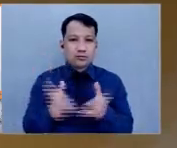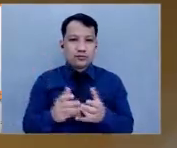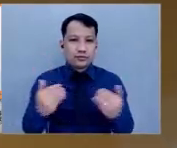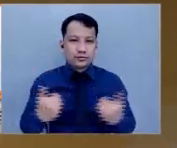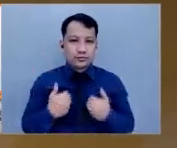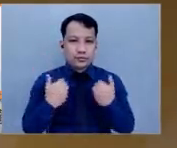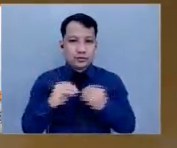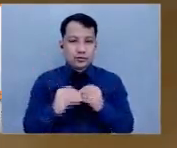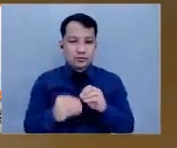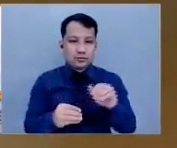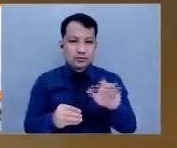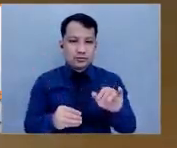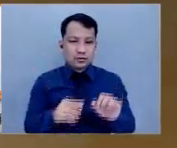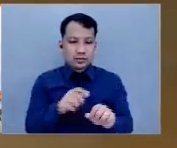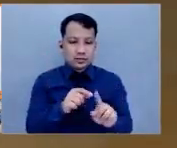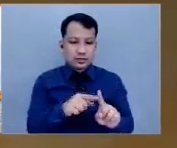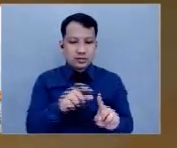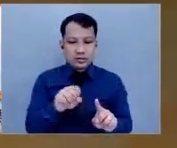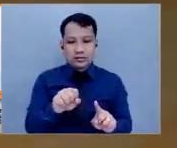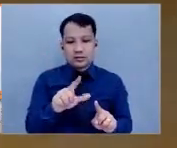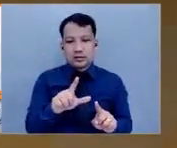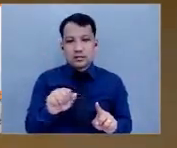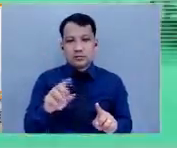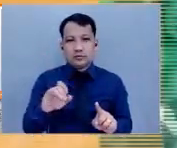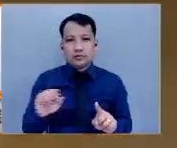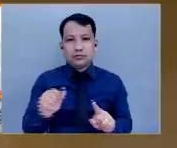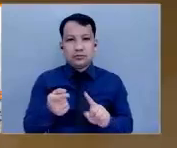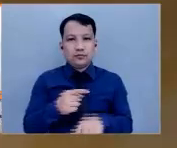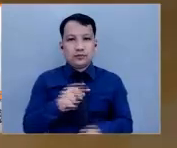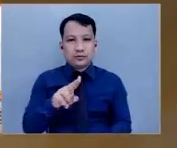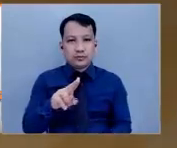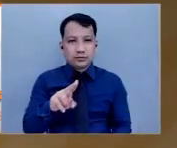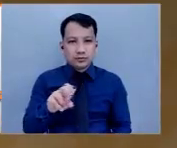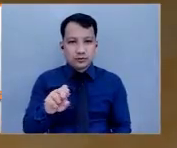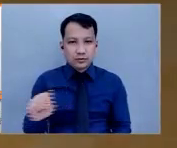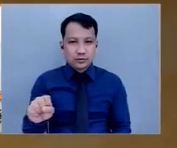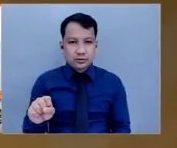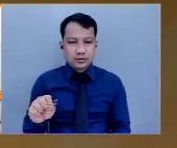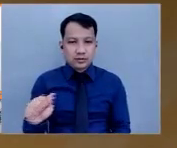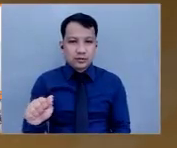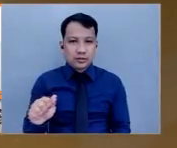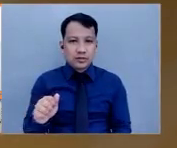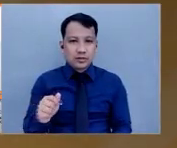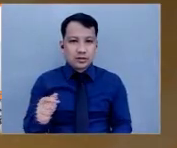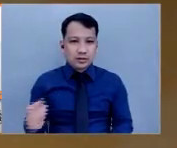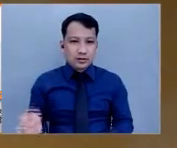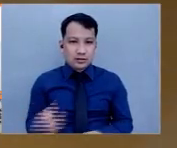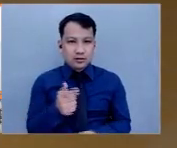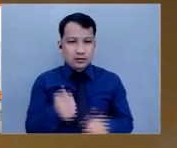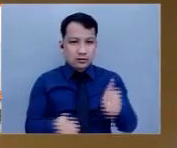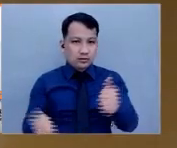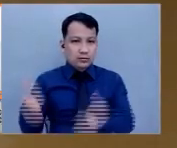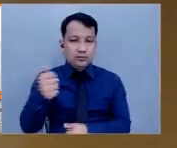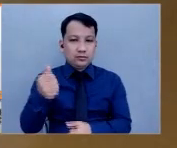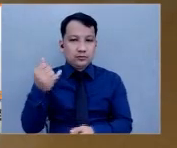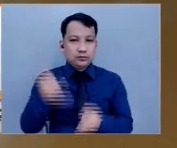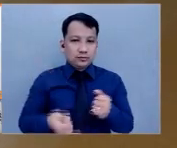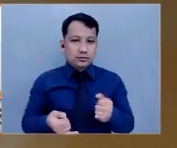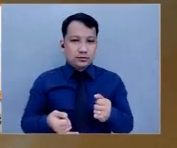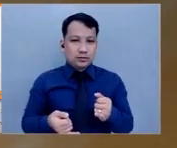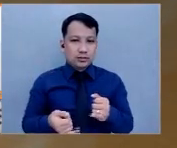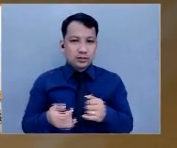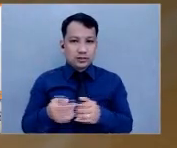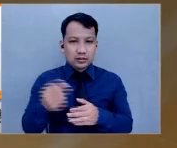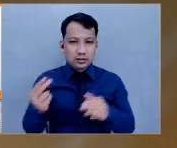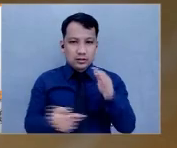15, Sally Moyland ng USA. Pero nagkabuyan din sila ng kanyang rival dahil si Moyland naman ang nagwagi sa finals ng under 17